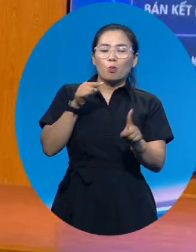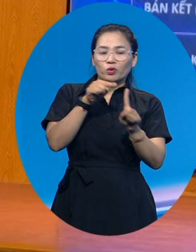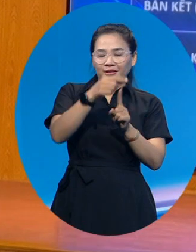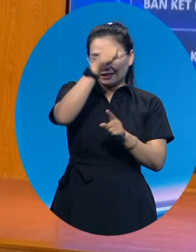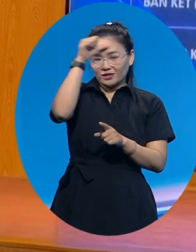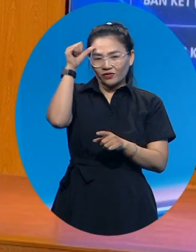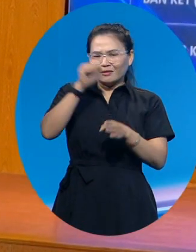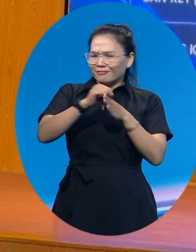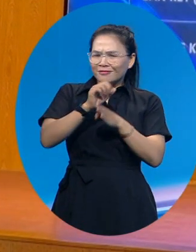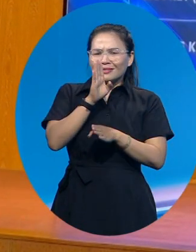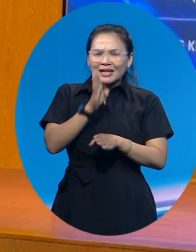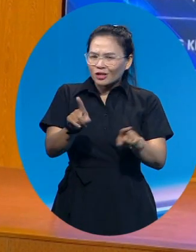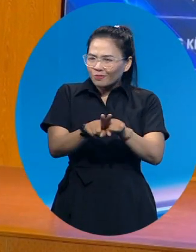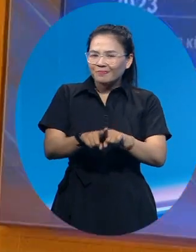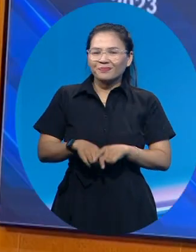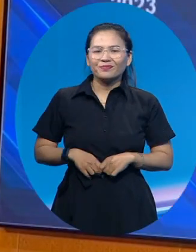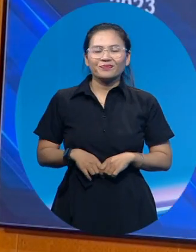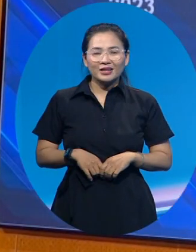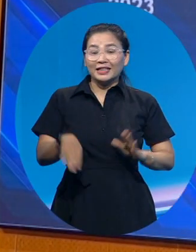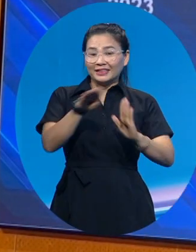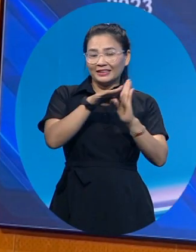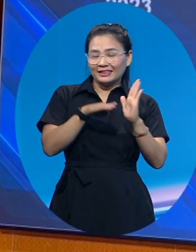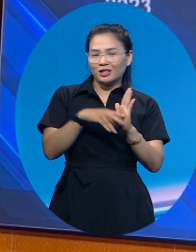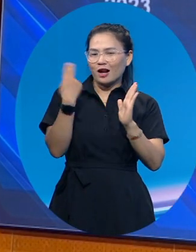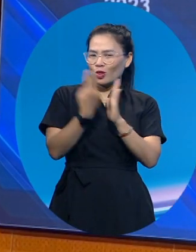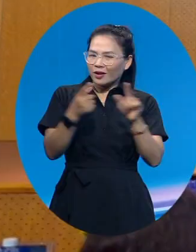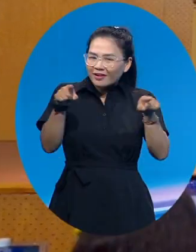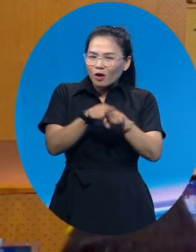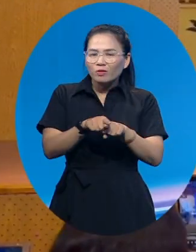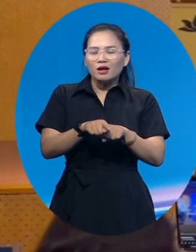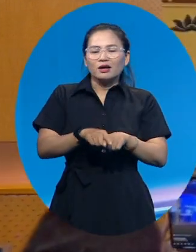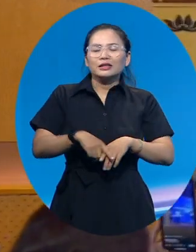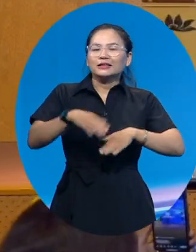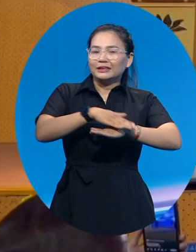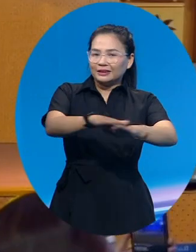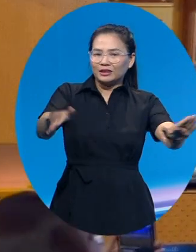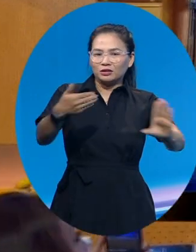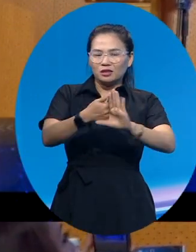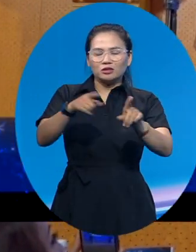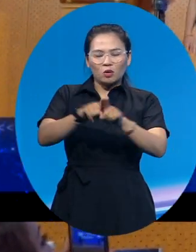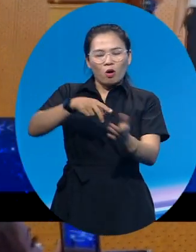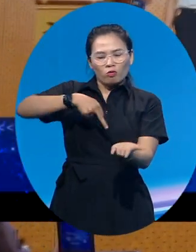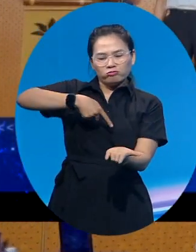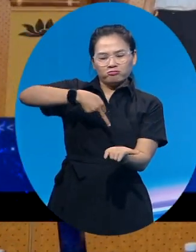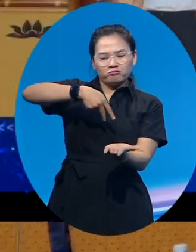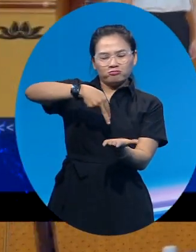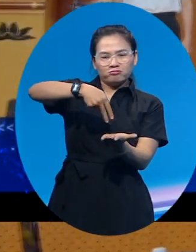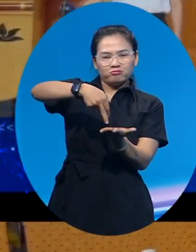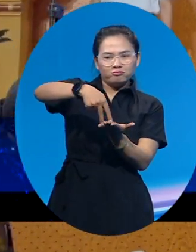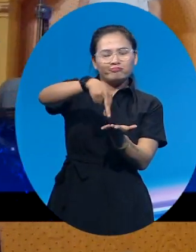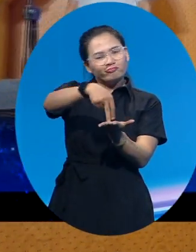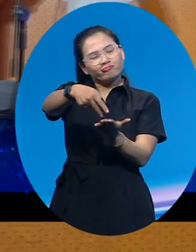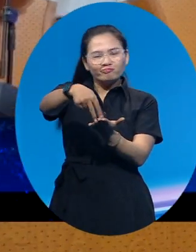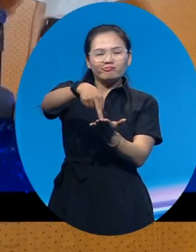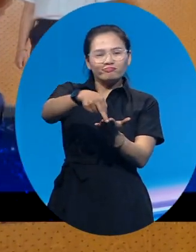nhất. Đêm bán kết sẽ được xây dựng thành một chương trình nghệ thuật, biến sân trường thành sàn cách quốc dài cho gần 100 văn nghệ sĩ cùng với sinh viên tham